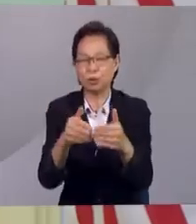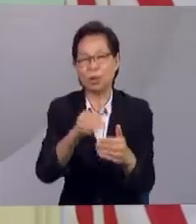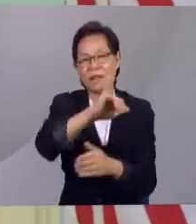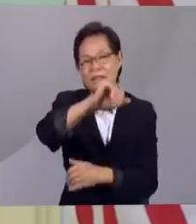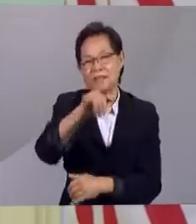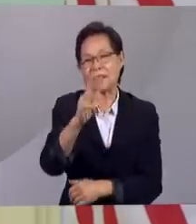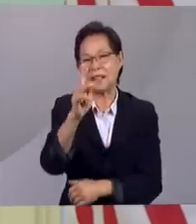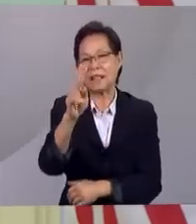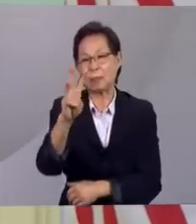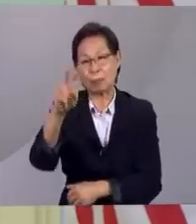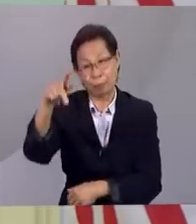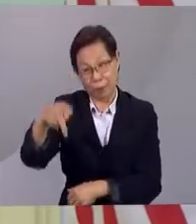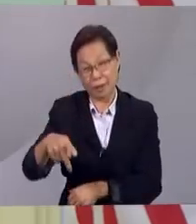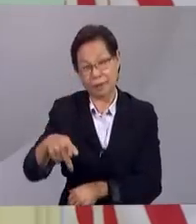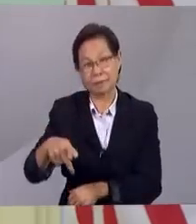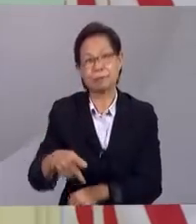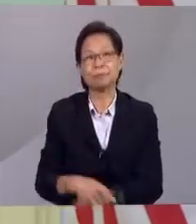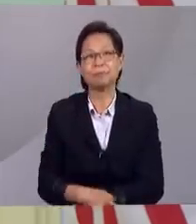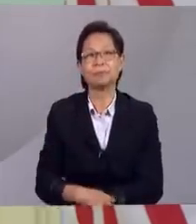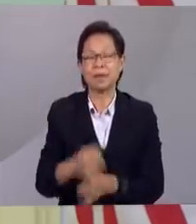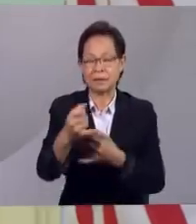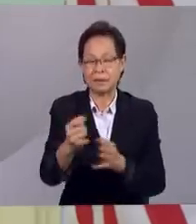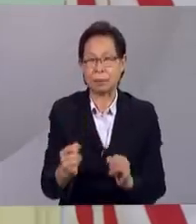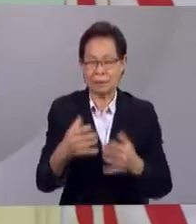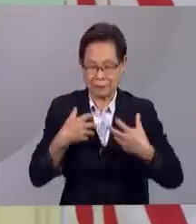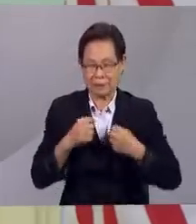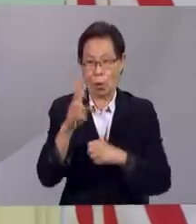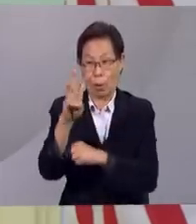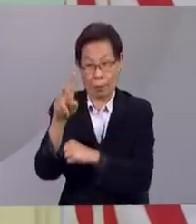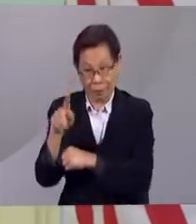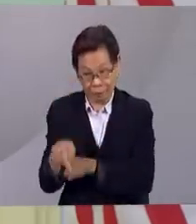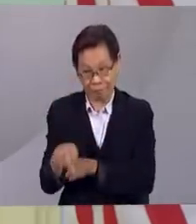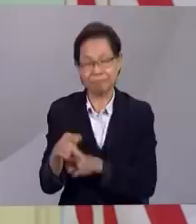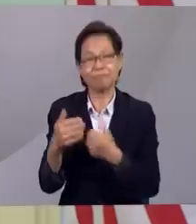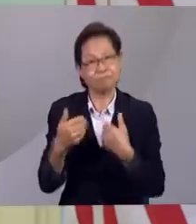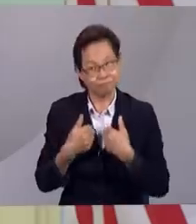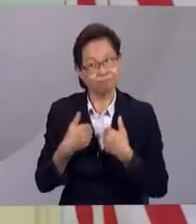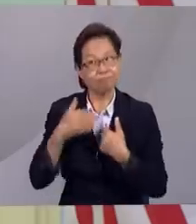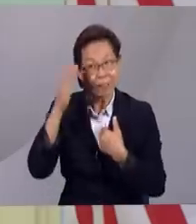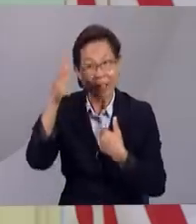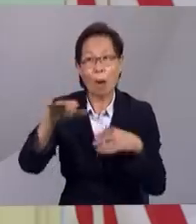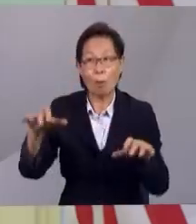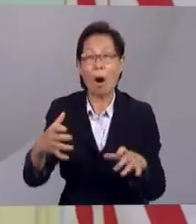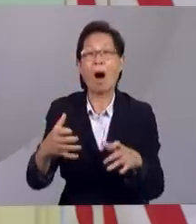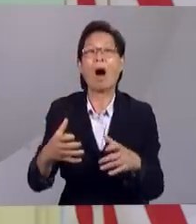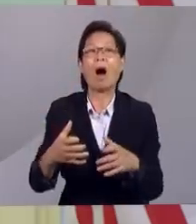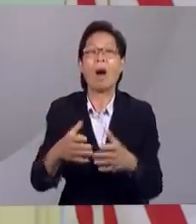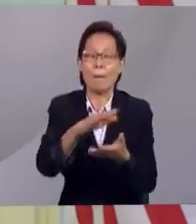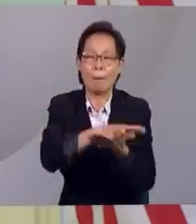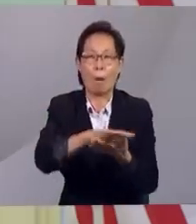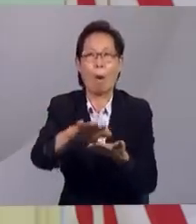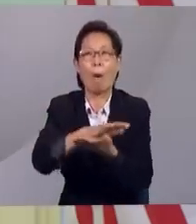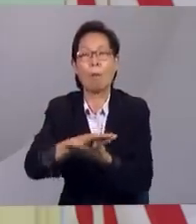JKWP, iaitu Jabatan Kesihatan Wilayah Persekutuan, juga akan melaksanakan proses